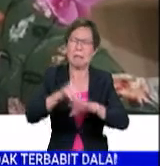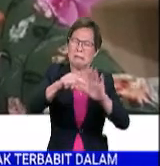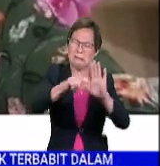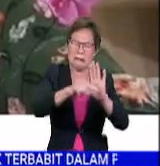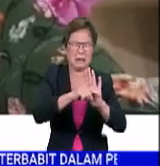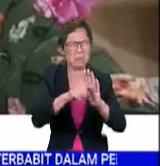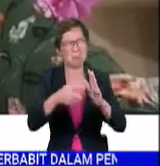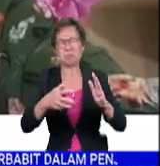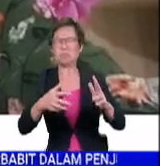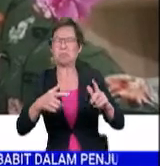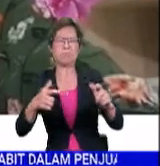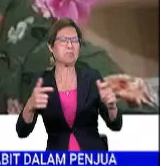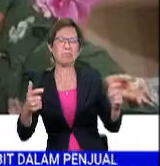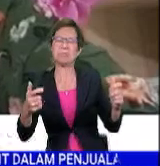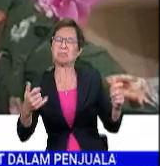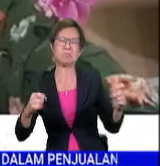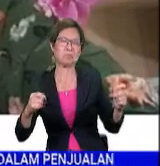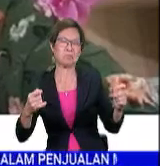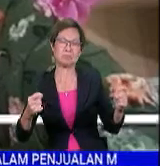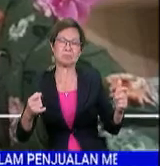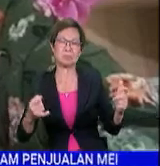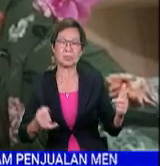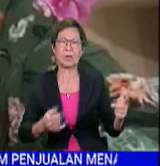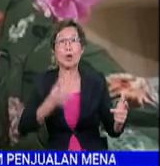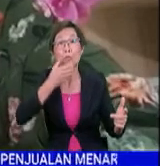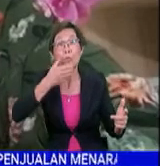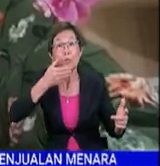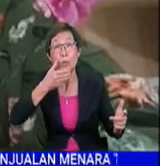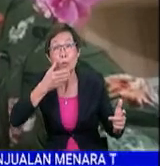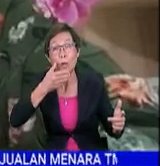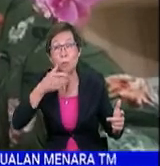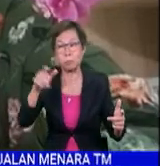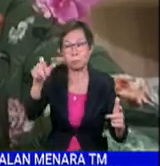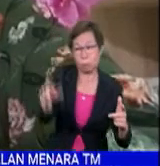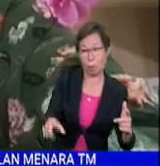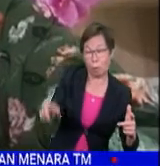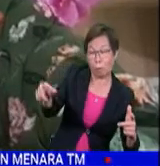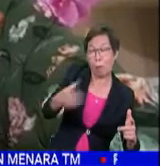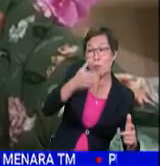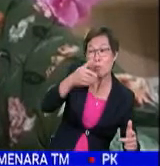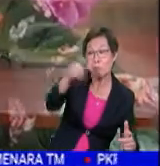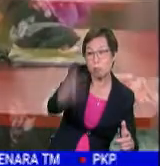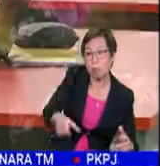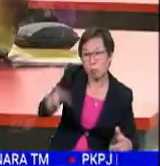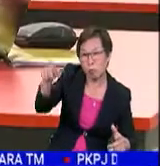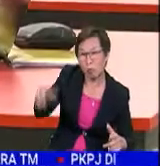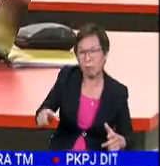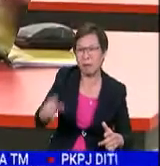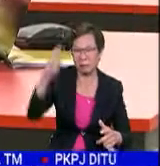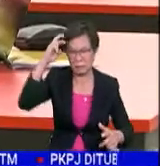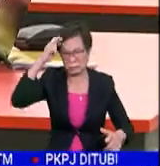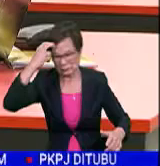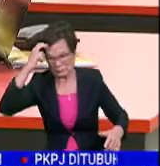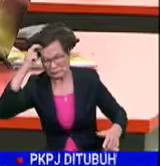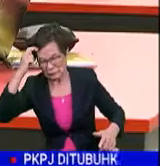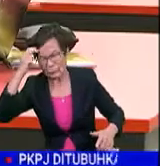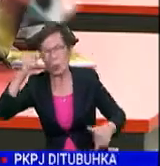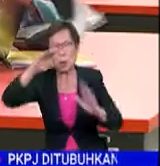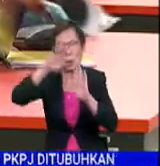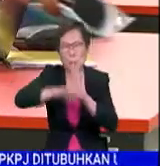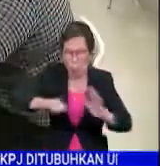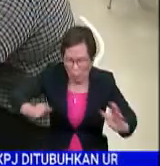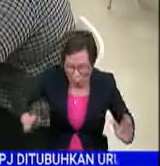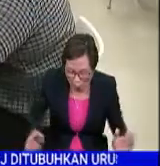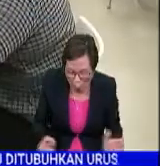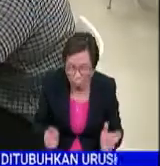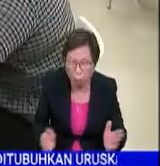kita perhatikan pula pengundi muda, mereka ini sering dikatakan sebagai pengundi yang atas panggang, yang kurang motivasi.